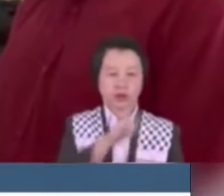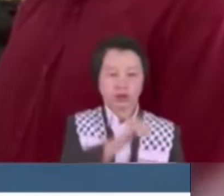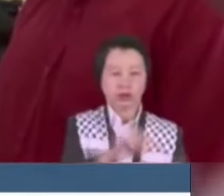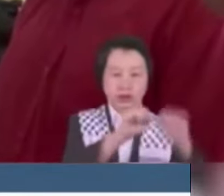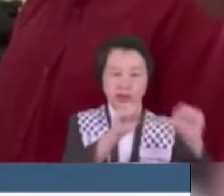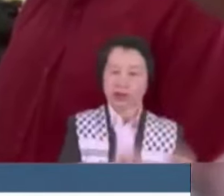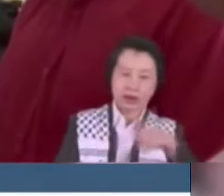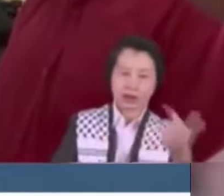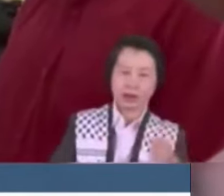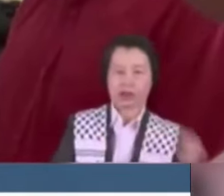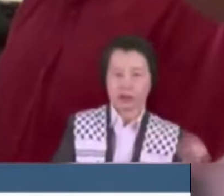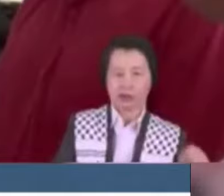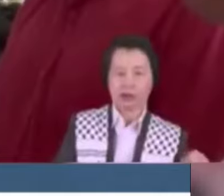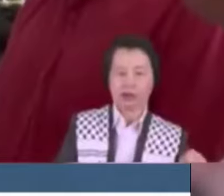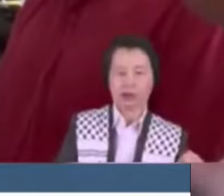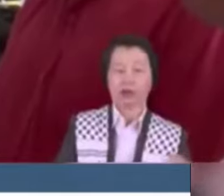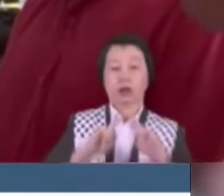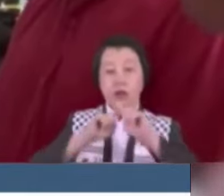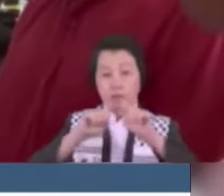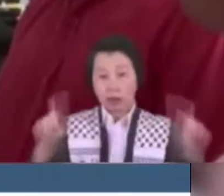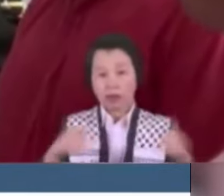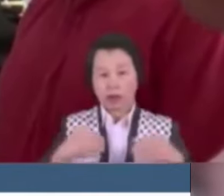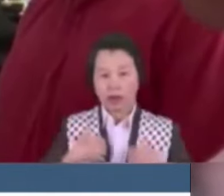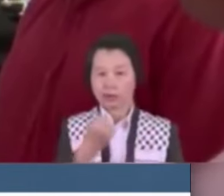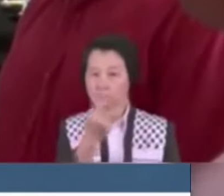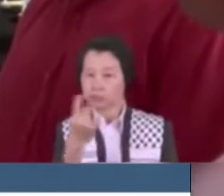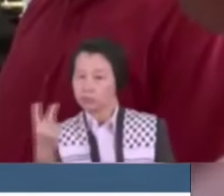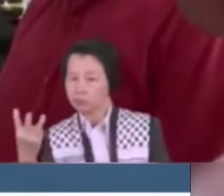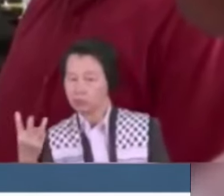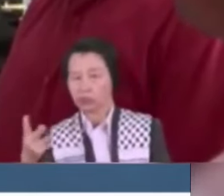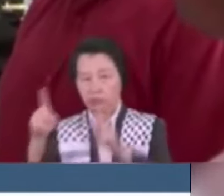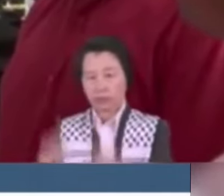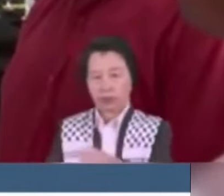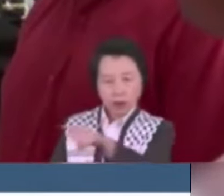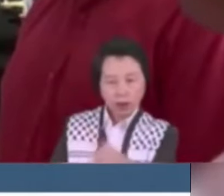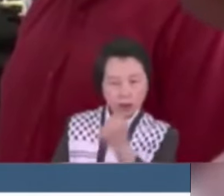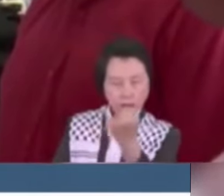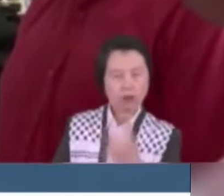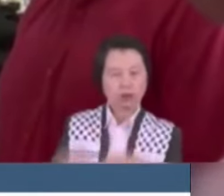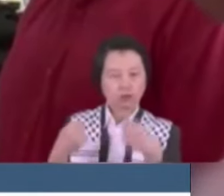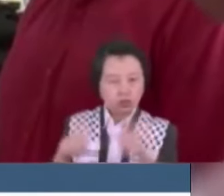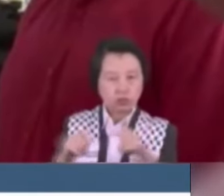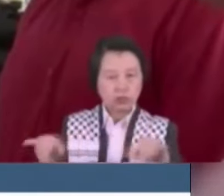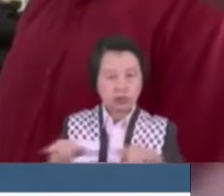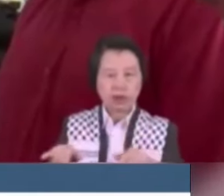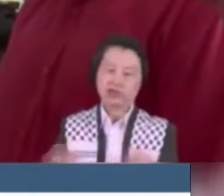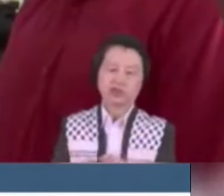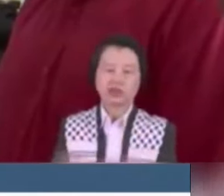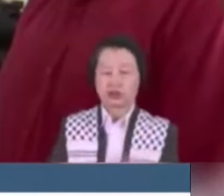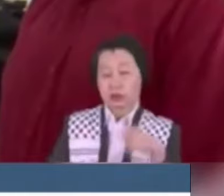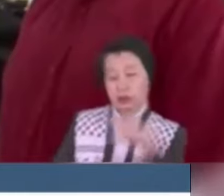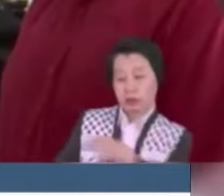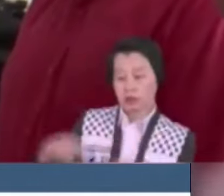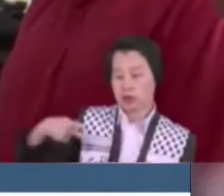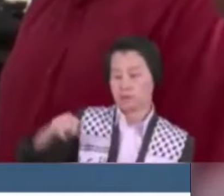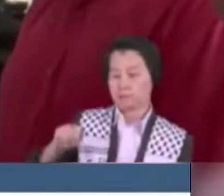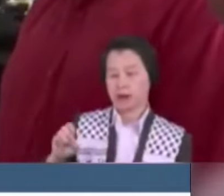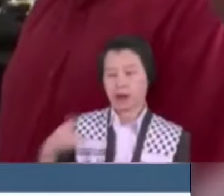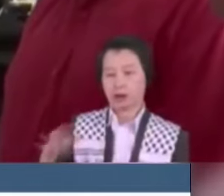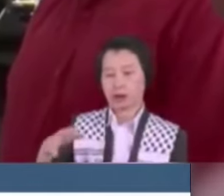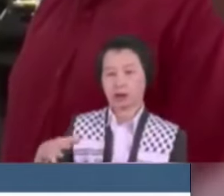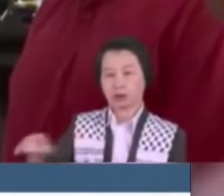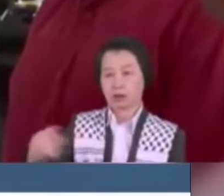naksa cyber securriity Malaysia upis senaga data peribadi I sebagai RI Raban tentu ke penglikon datang penglikon cber yang